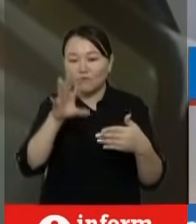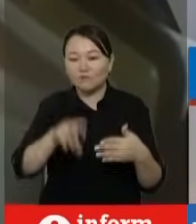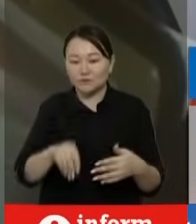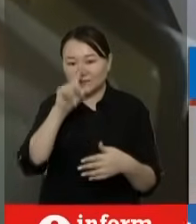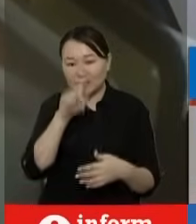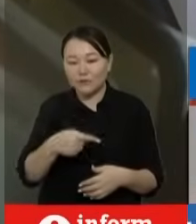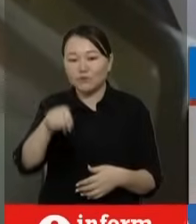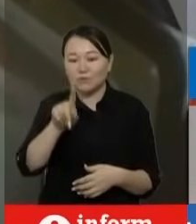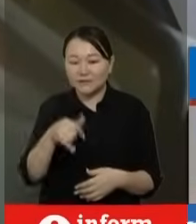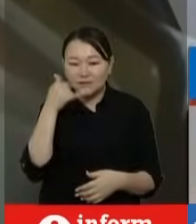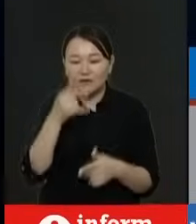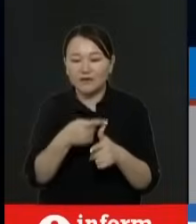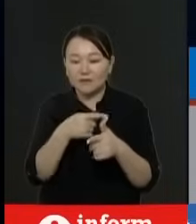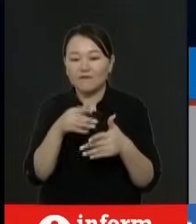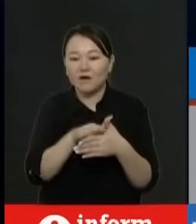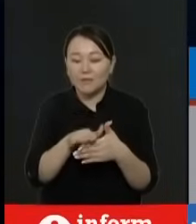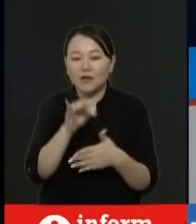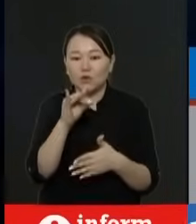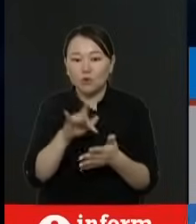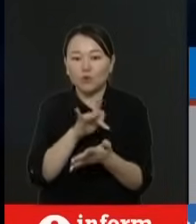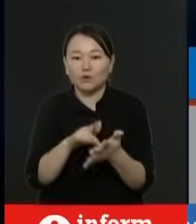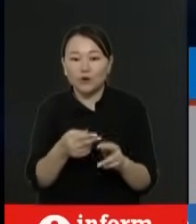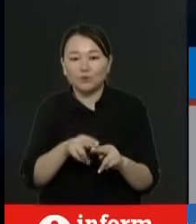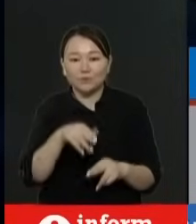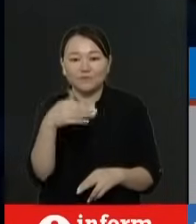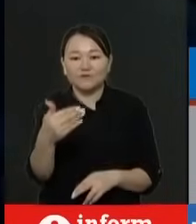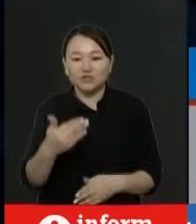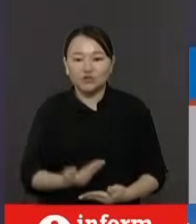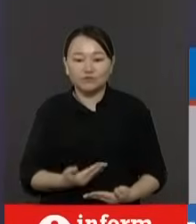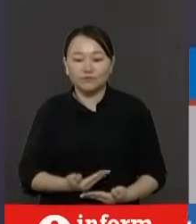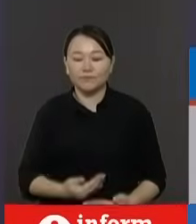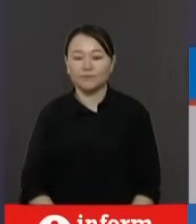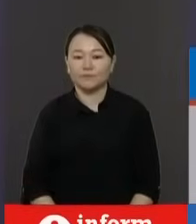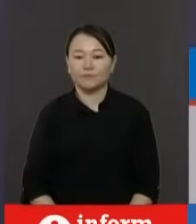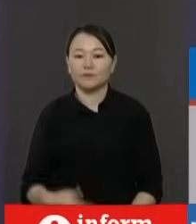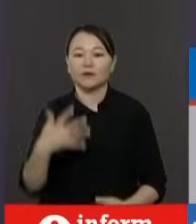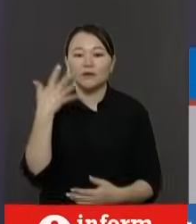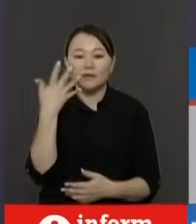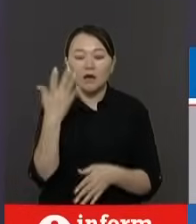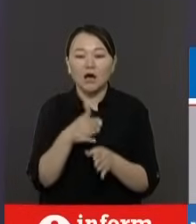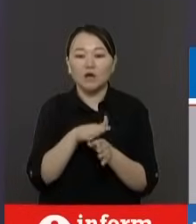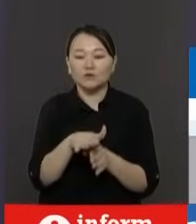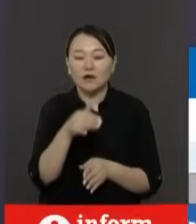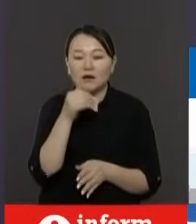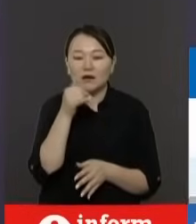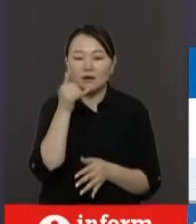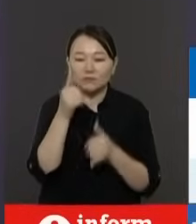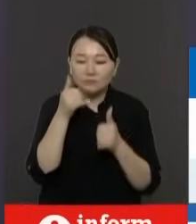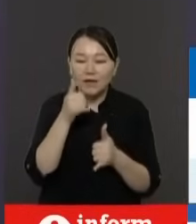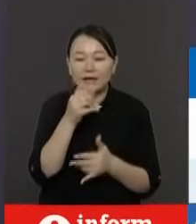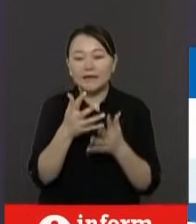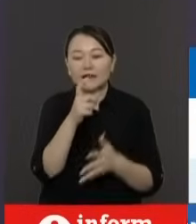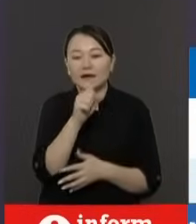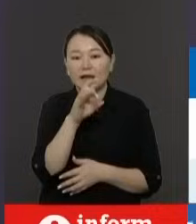Номер телефона, имя, фамилию и город, в котором вы живете. Когда осуществляются кибератаки, хакерские